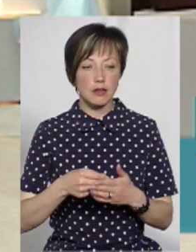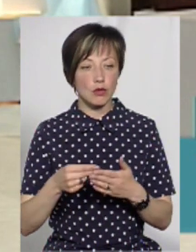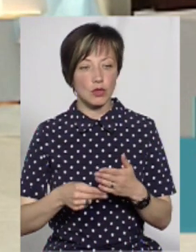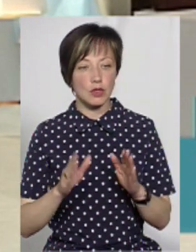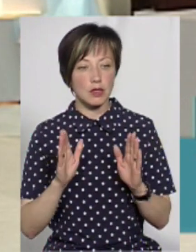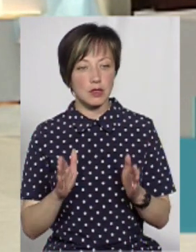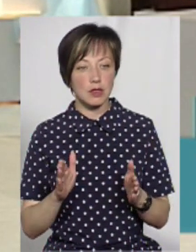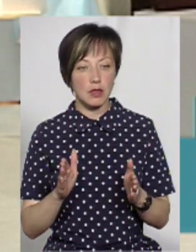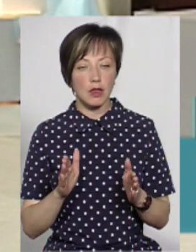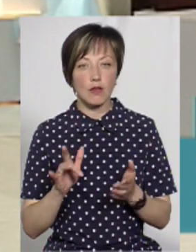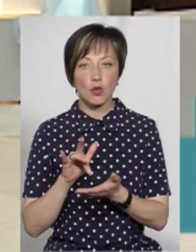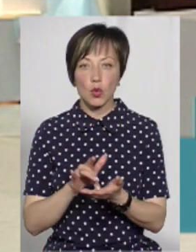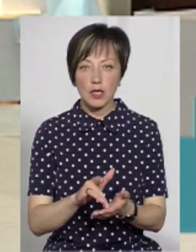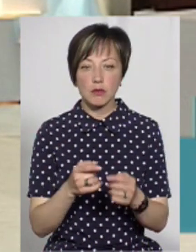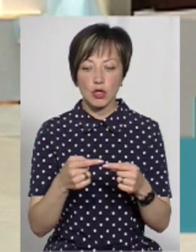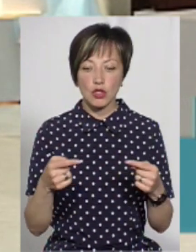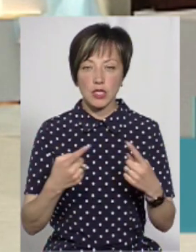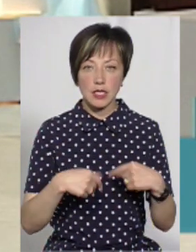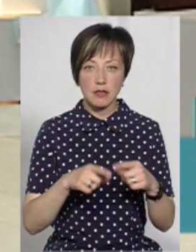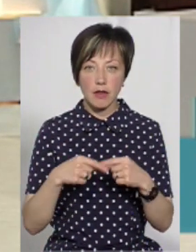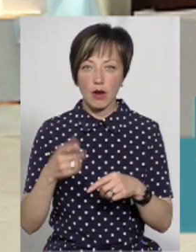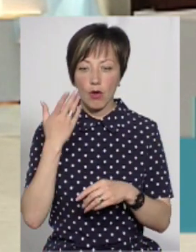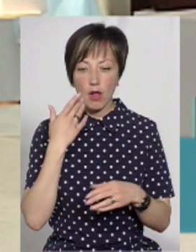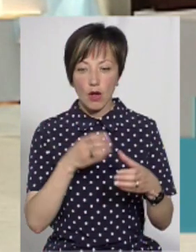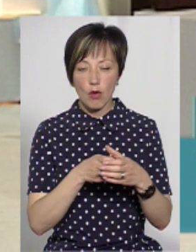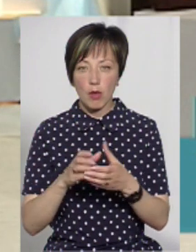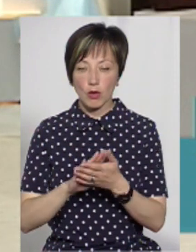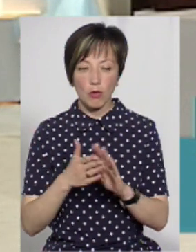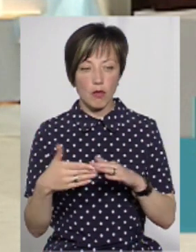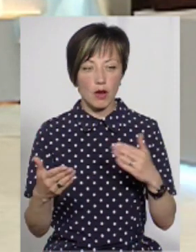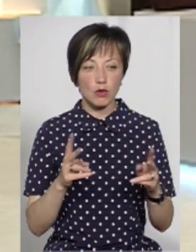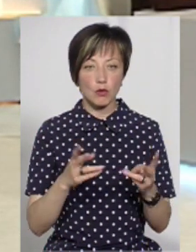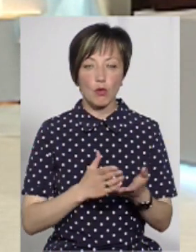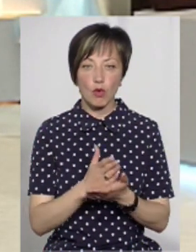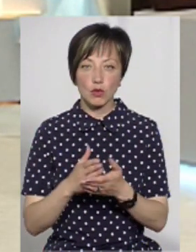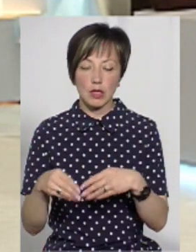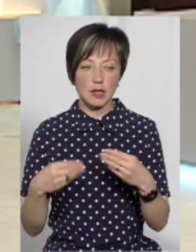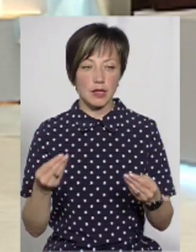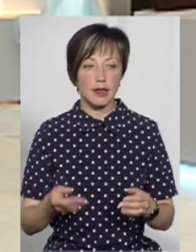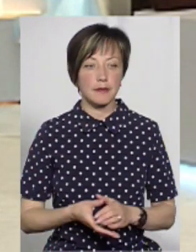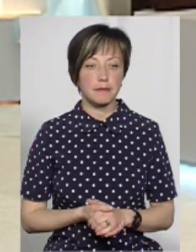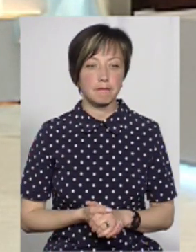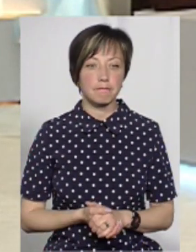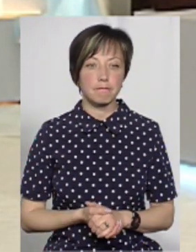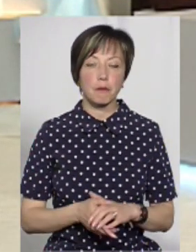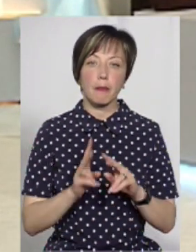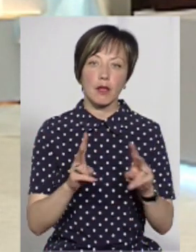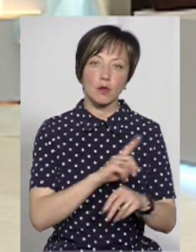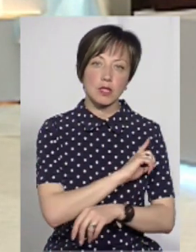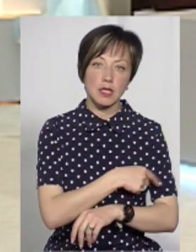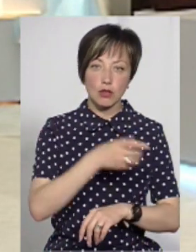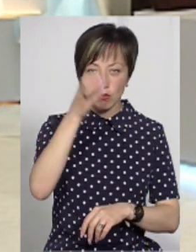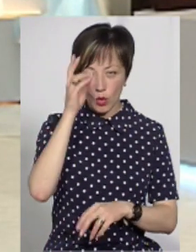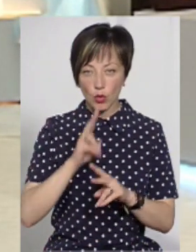не тільки там в туризмі, в інших сферах, коли громади між собою домовляються, хто кому які послуги надає. Бо хтось сильніший